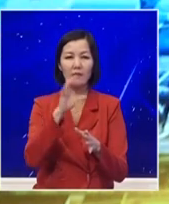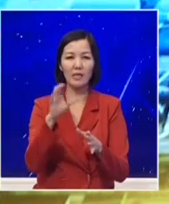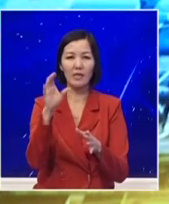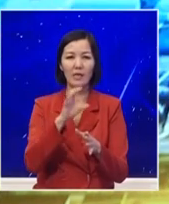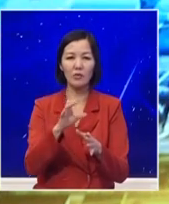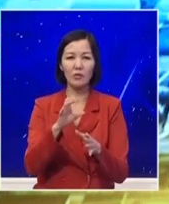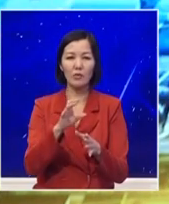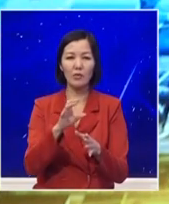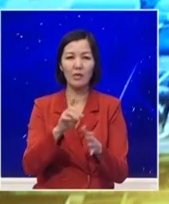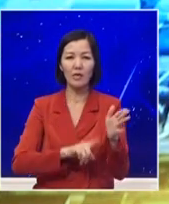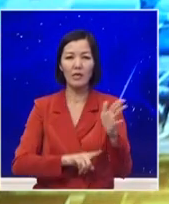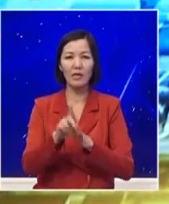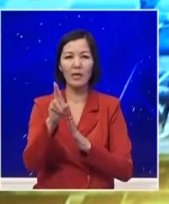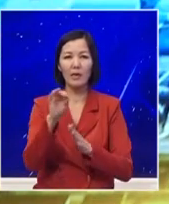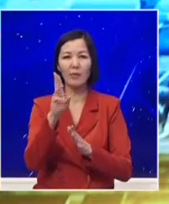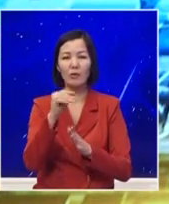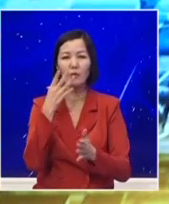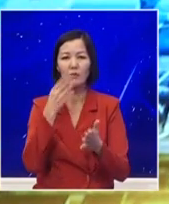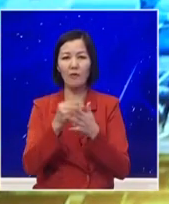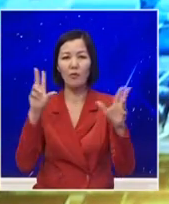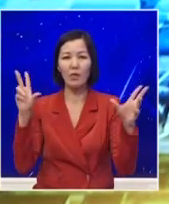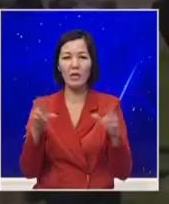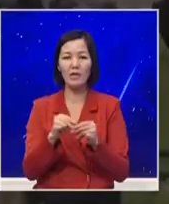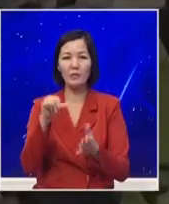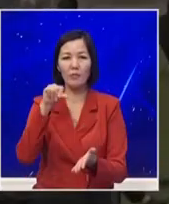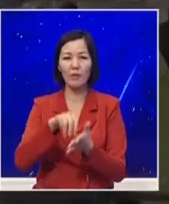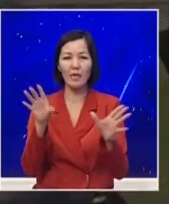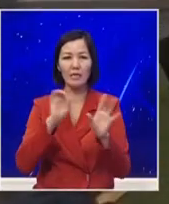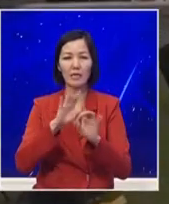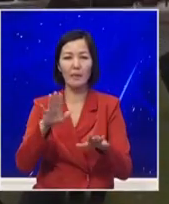на ступенях Капитолия. Свою клятву Байден произнес,